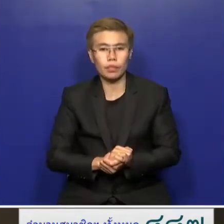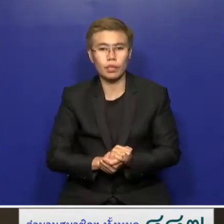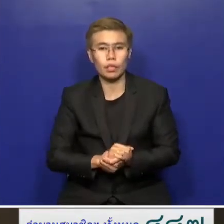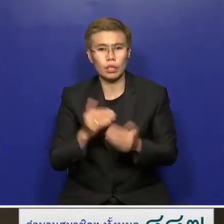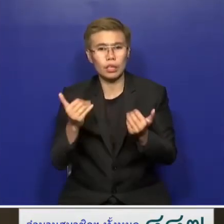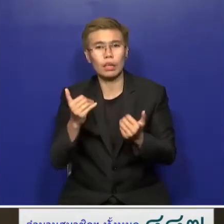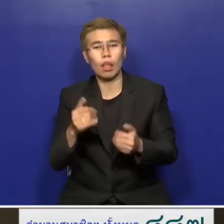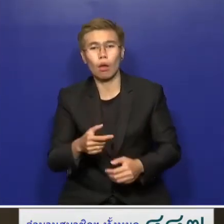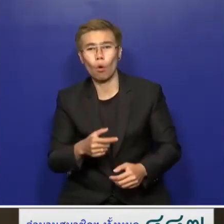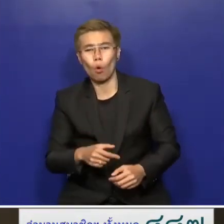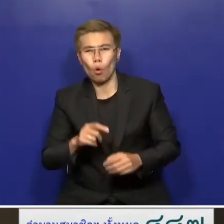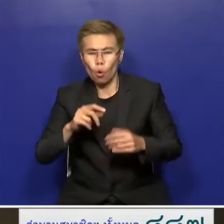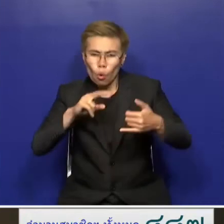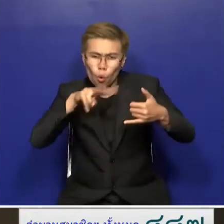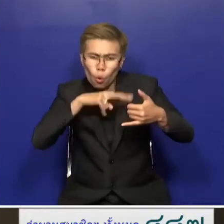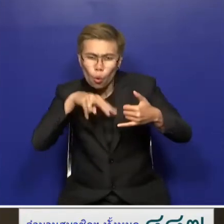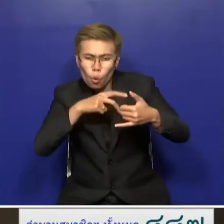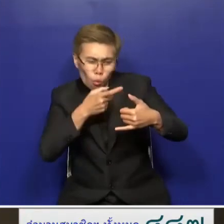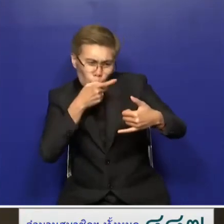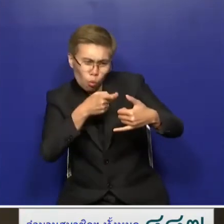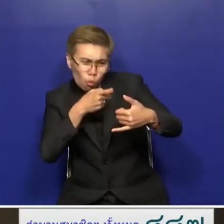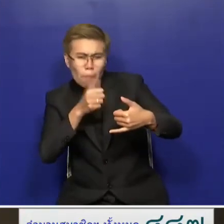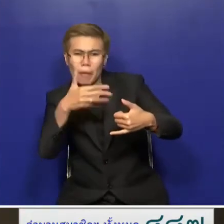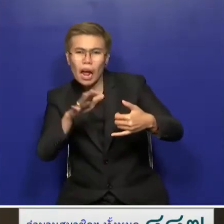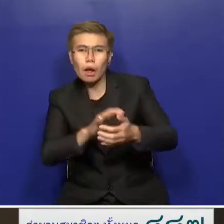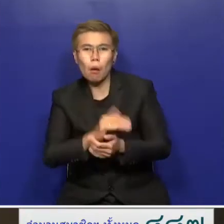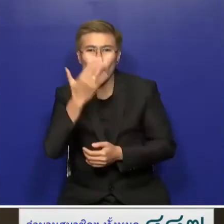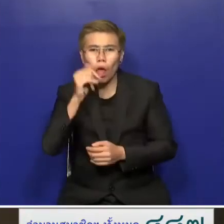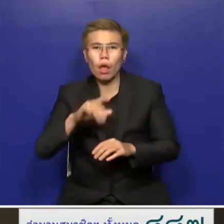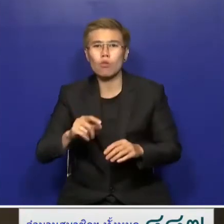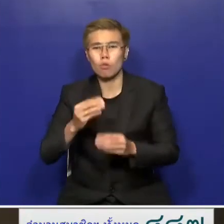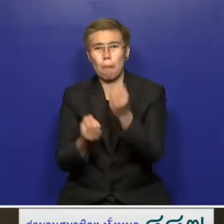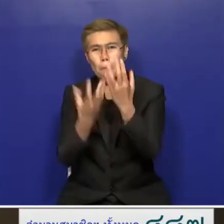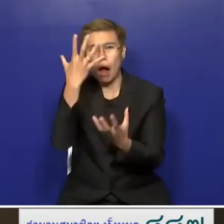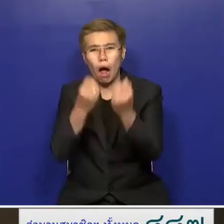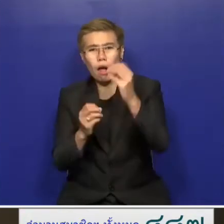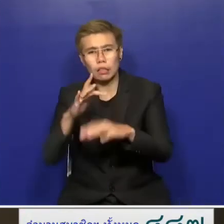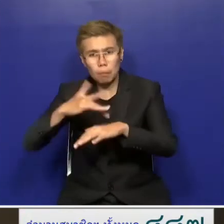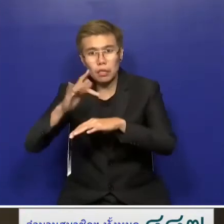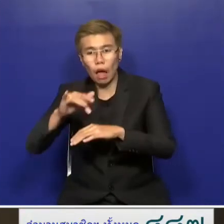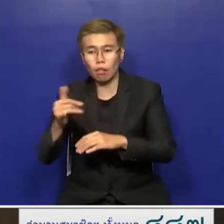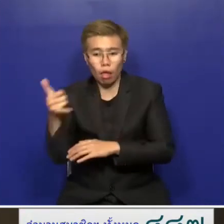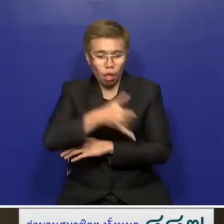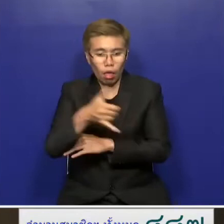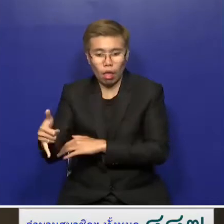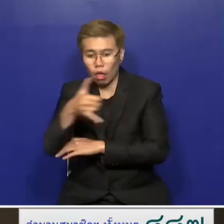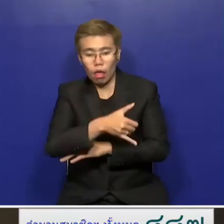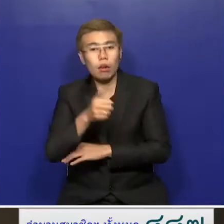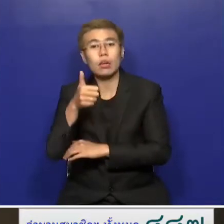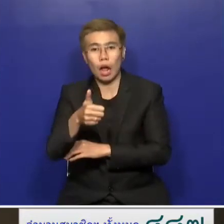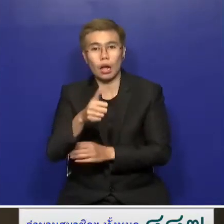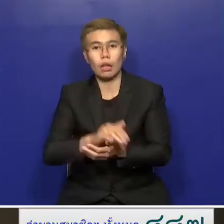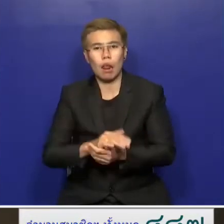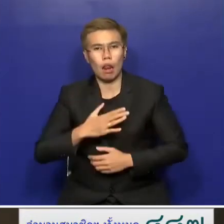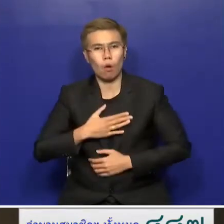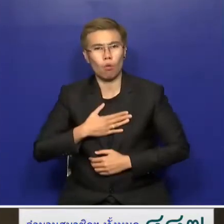ขดกองอะไรได้เพราว่าชายแดนธรมชาติมันสามารถขามไปข้ามมากัได้แล้เรากไม่สามารถทจะ Draghender